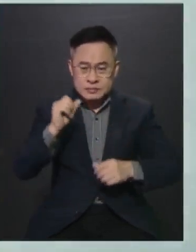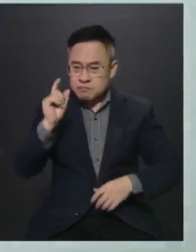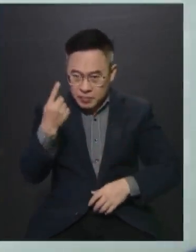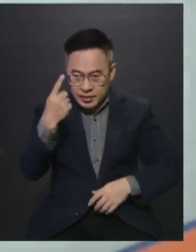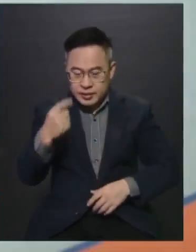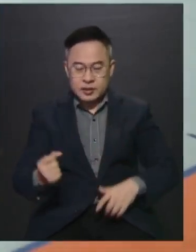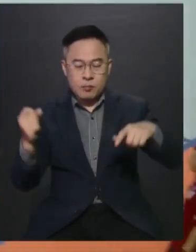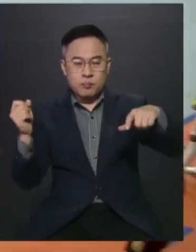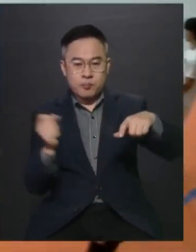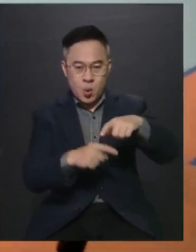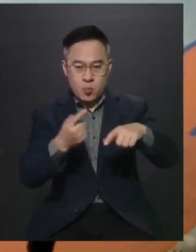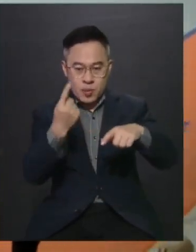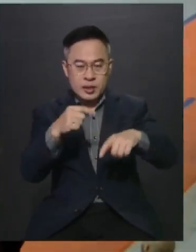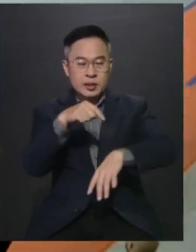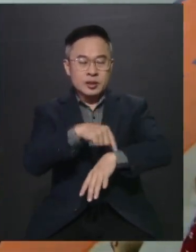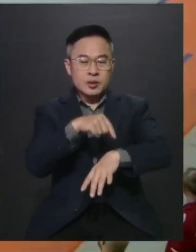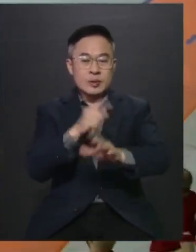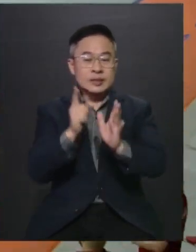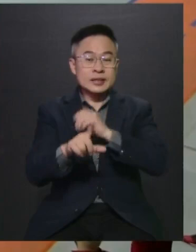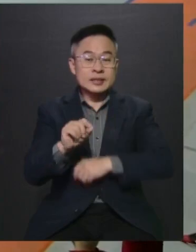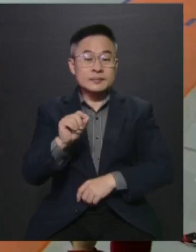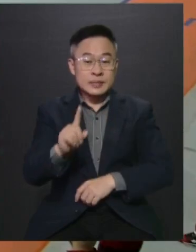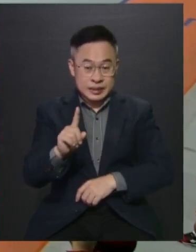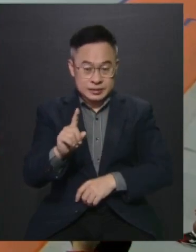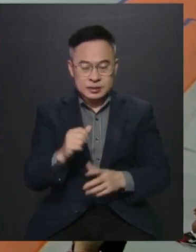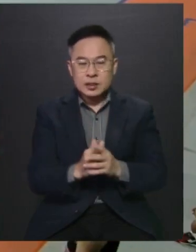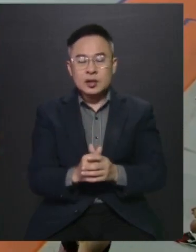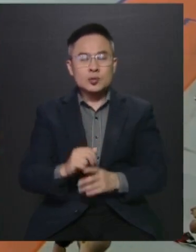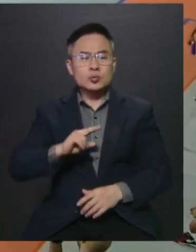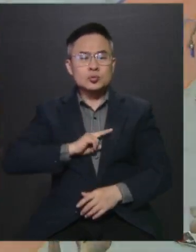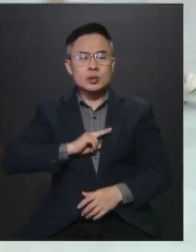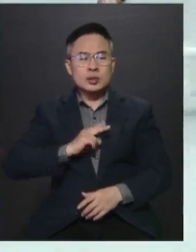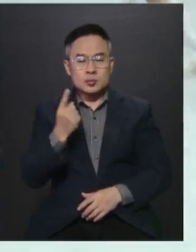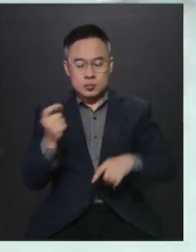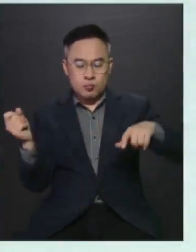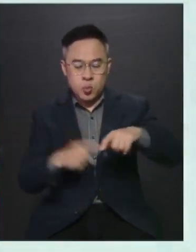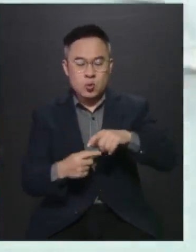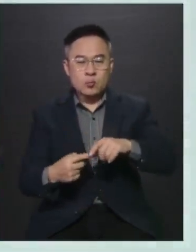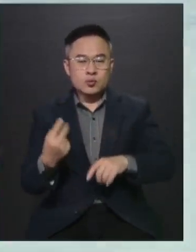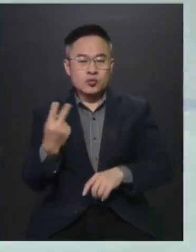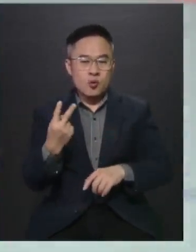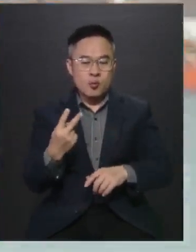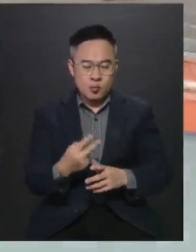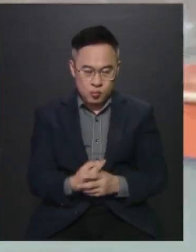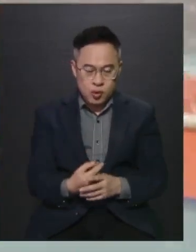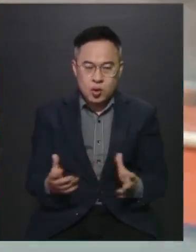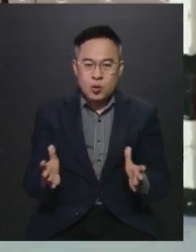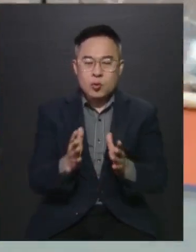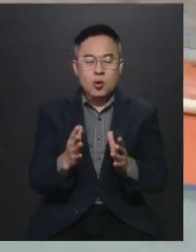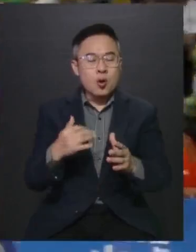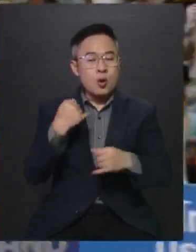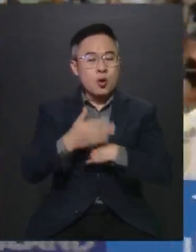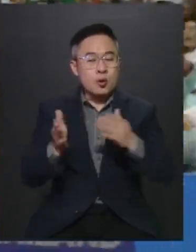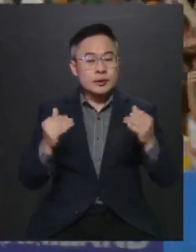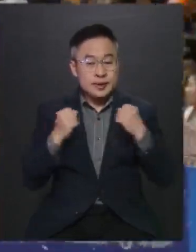ห่างหน่อยแล้วกันนาทีที่21ค่ะเทศศักดิ์เจริญพงษ์ก็ยิงประตูที่2ของตัวเองนะคะพาห้องเย็นท่าข้ามหนีห่างไปเป็น3ประตูต่อ